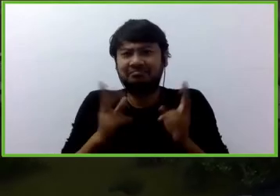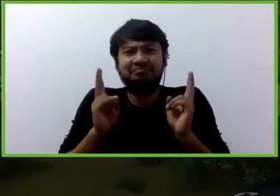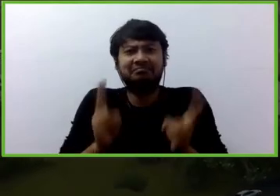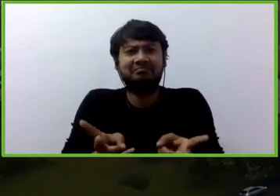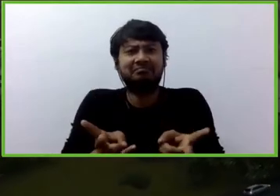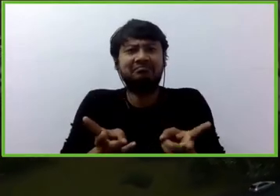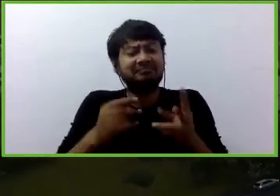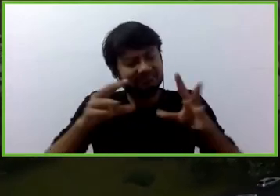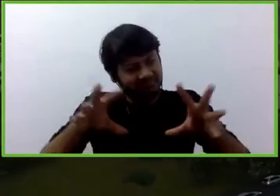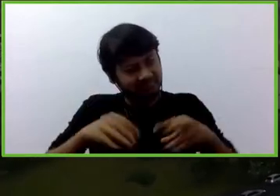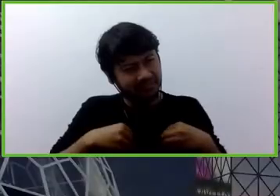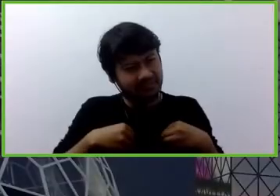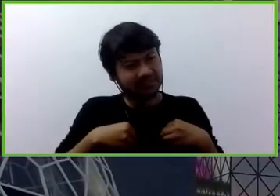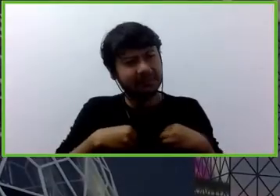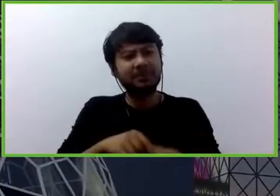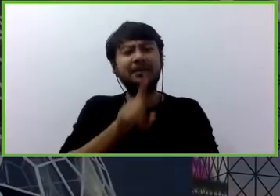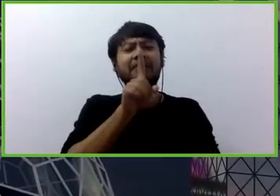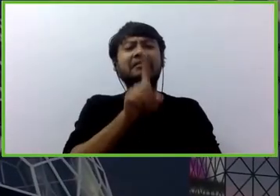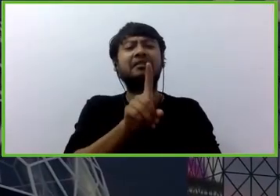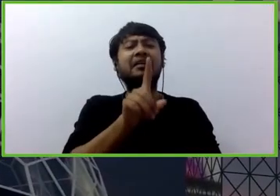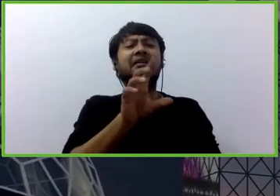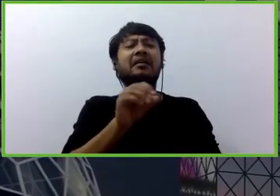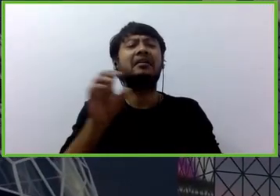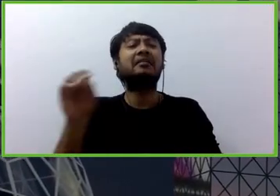उसे सौ